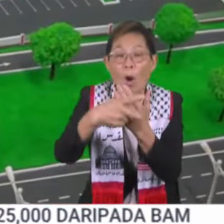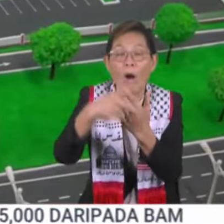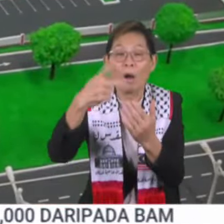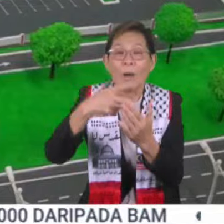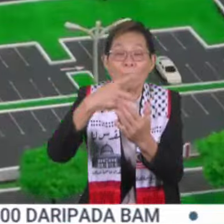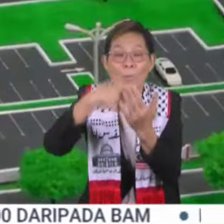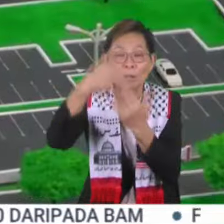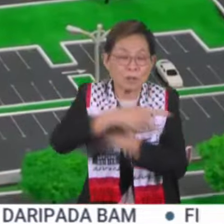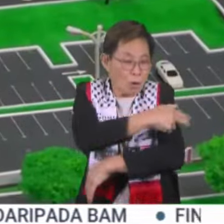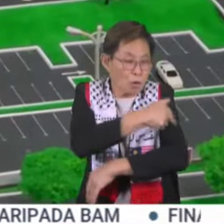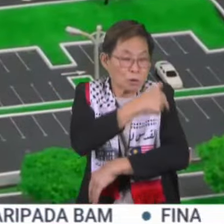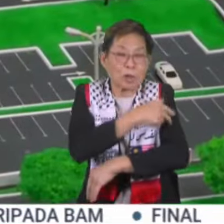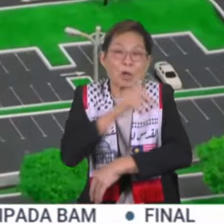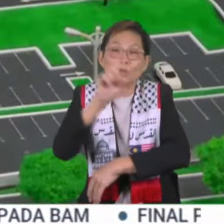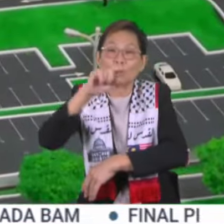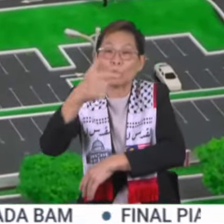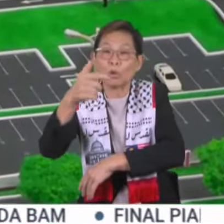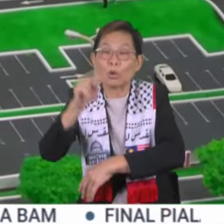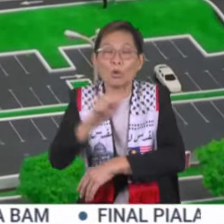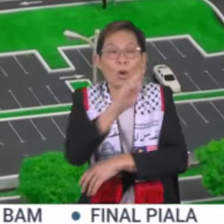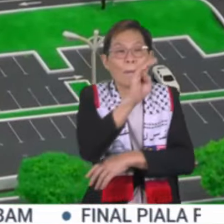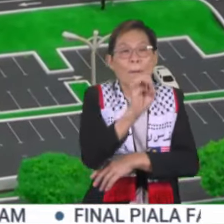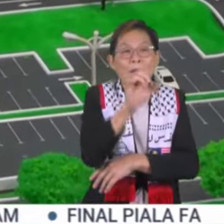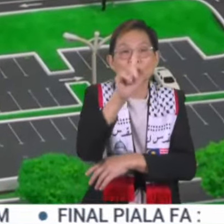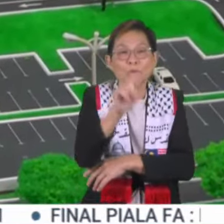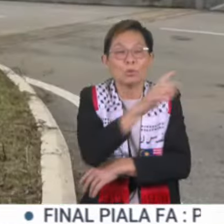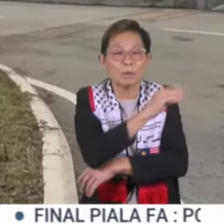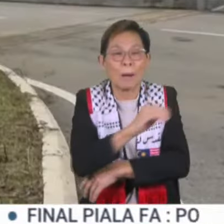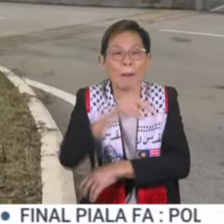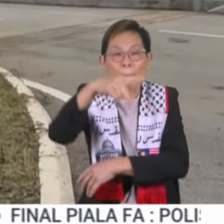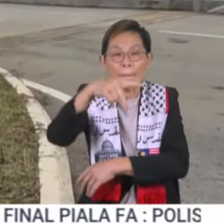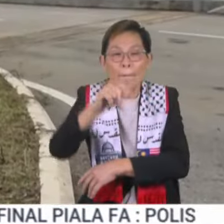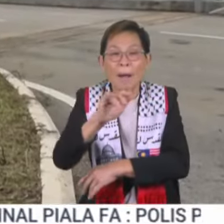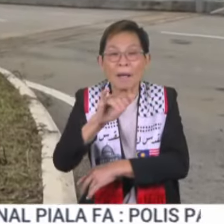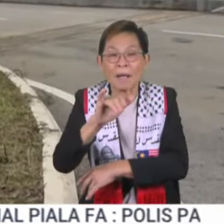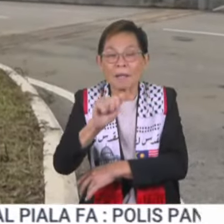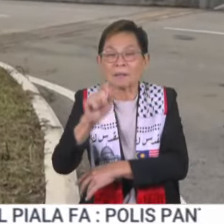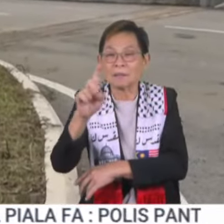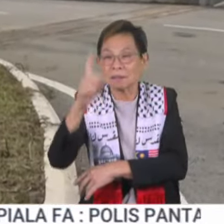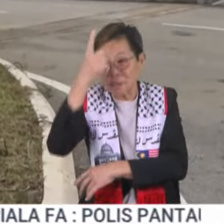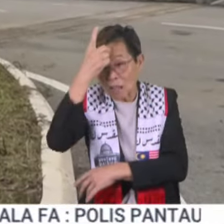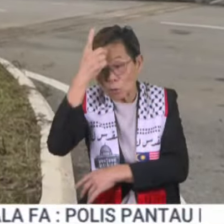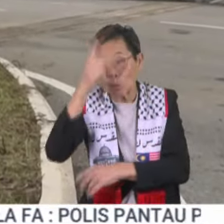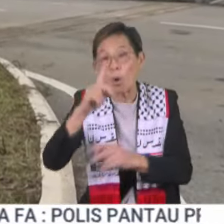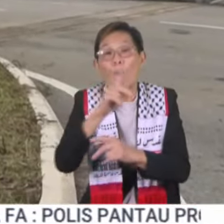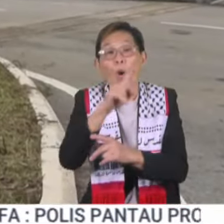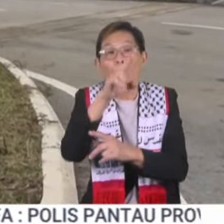Klinik Kesihatan Kota Putra, Besut dan Klinik Kesihatan Paya Datu Kuala Terengganu.